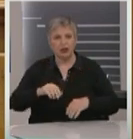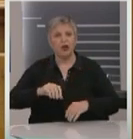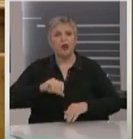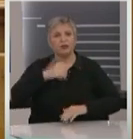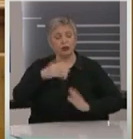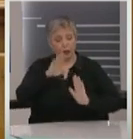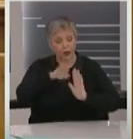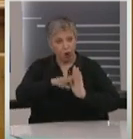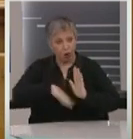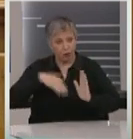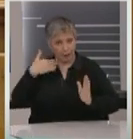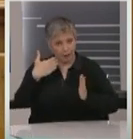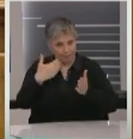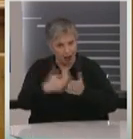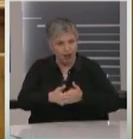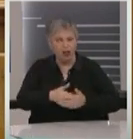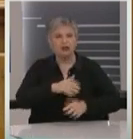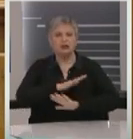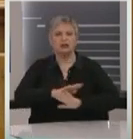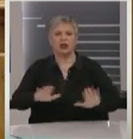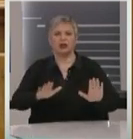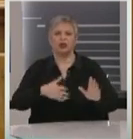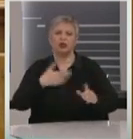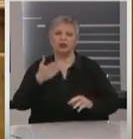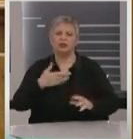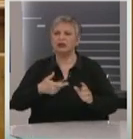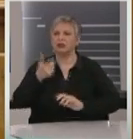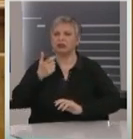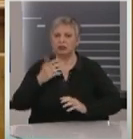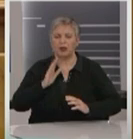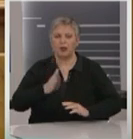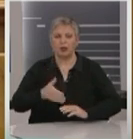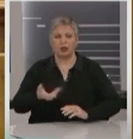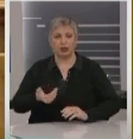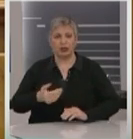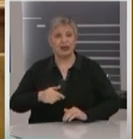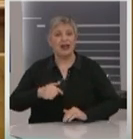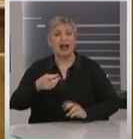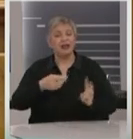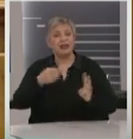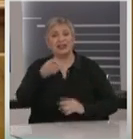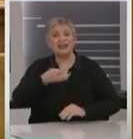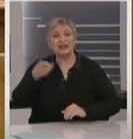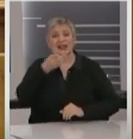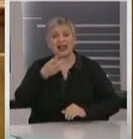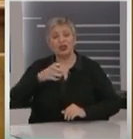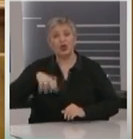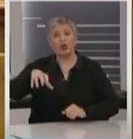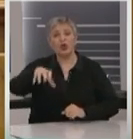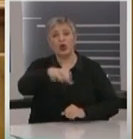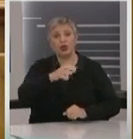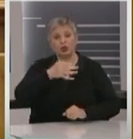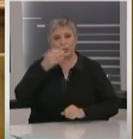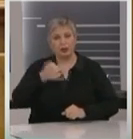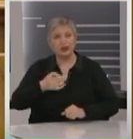την κρίση. Καμία από αυτές τις χώρες δεν μπήκε στο πρώτο μνημόνιο και δεν έπιασε ούτε έναν από τους